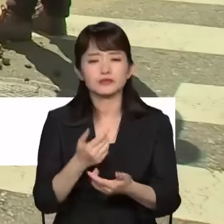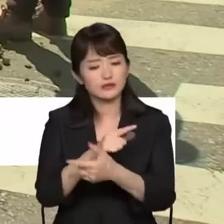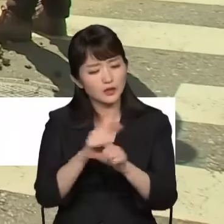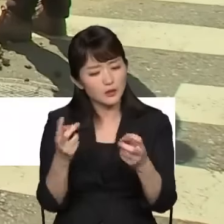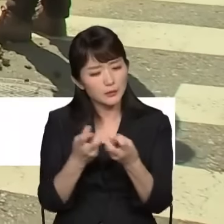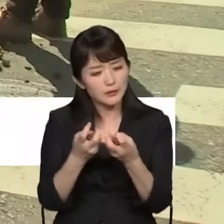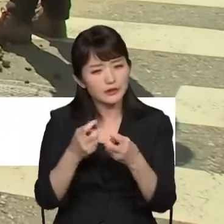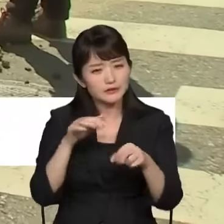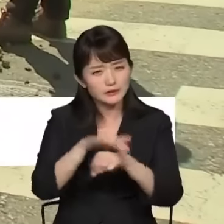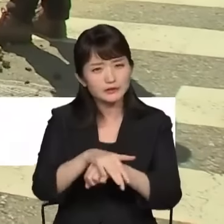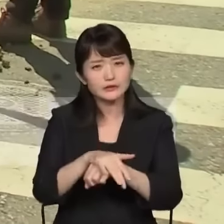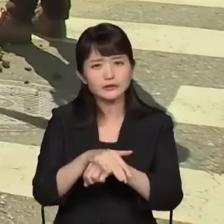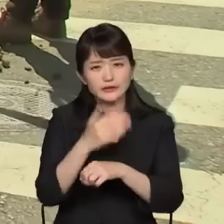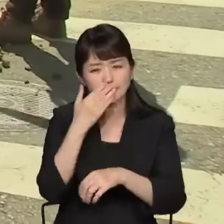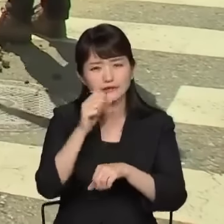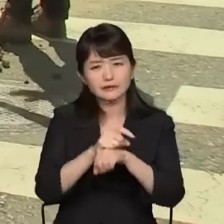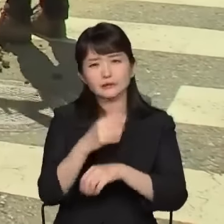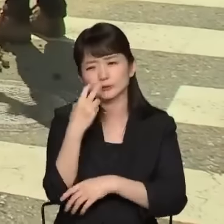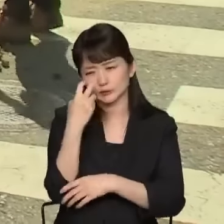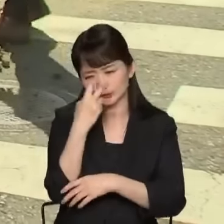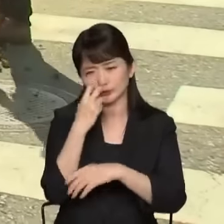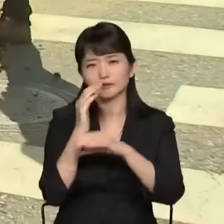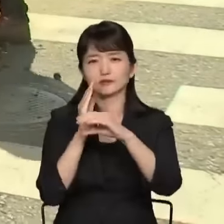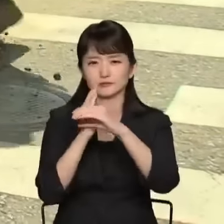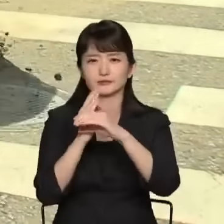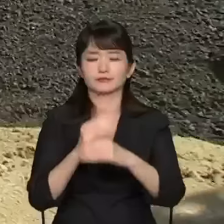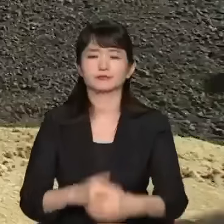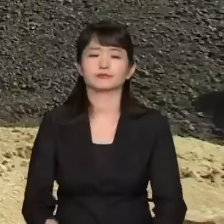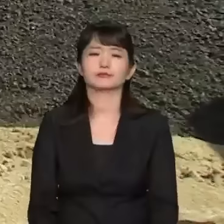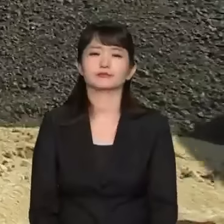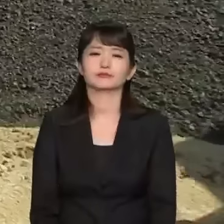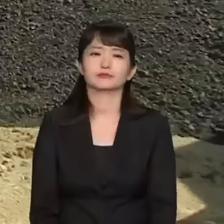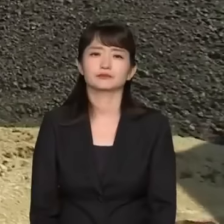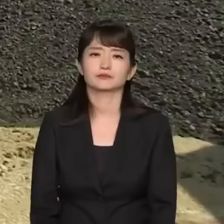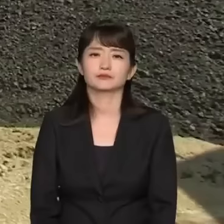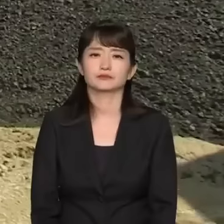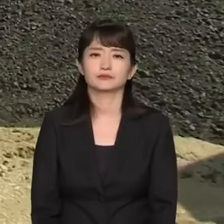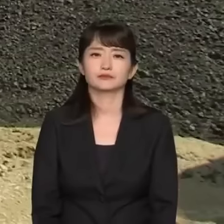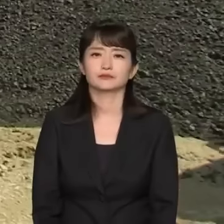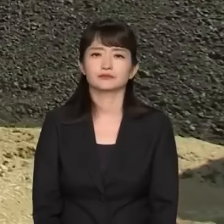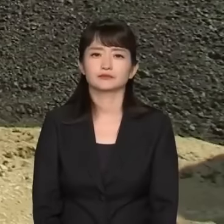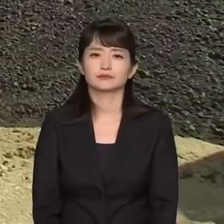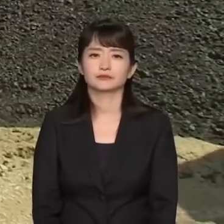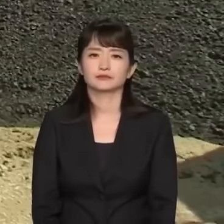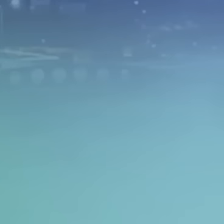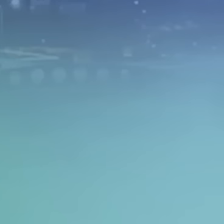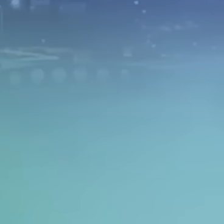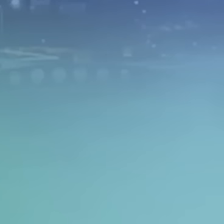열어두고 심층 분석 중이라고 설명했습니다. JTBC 최현수입니다.